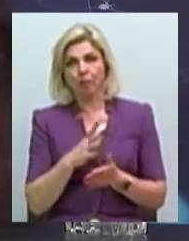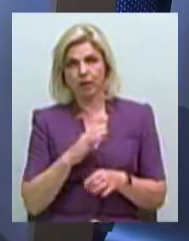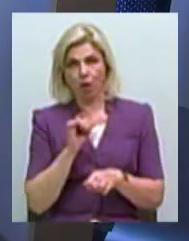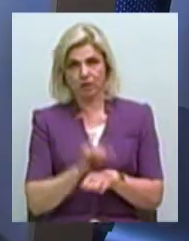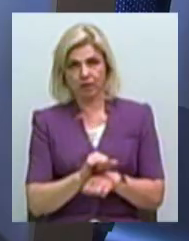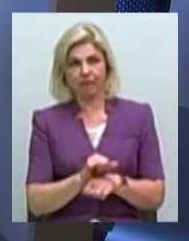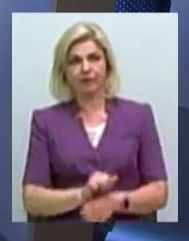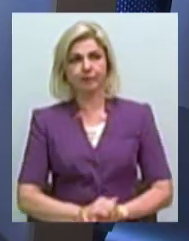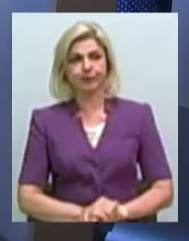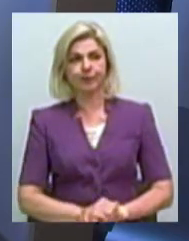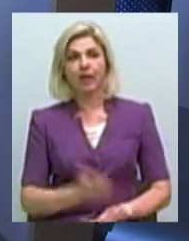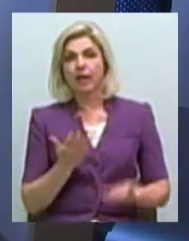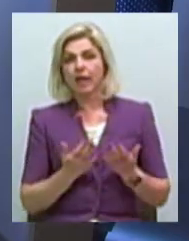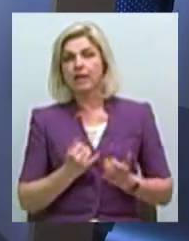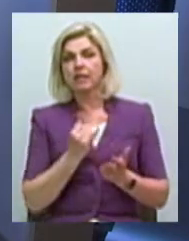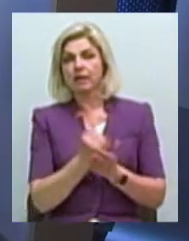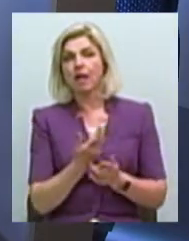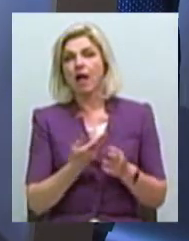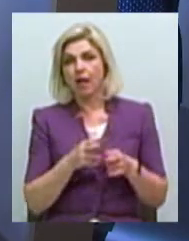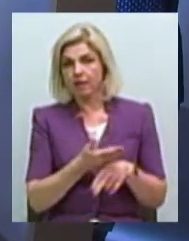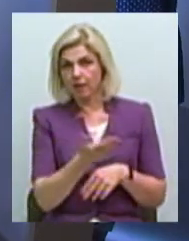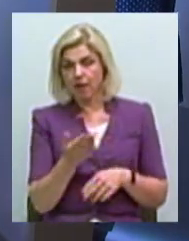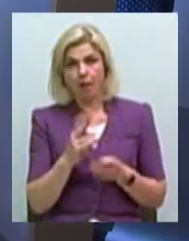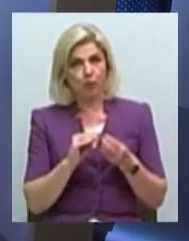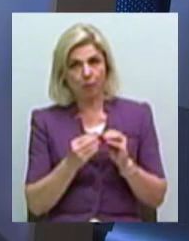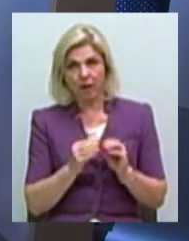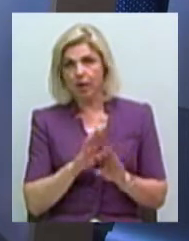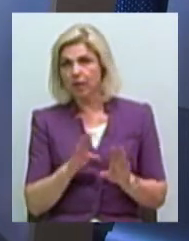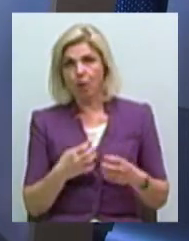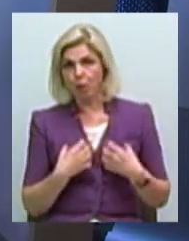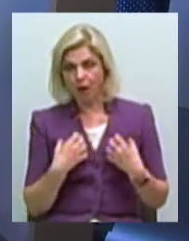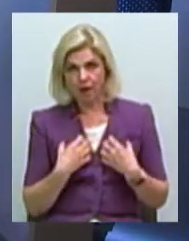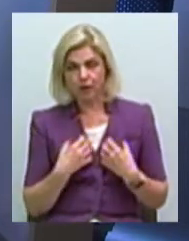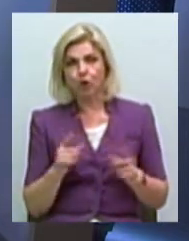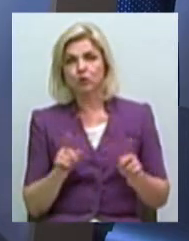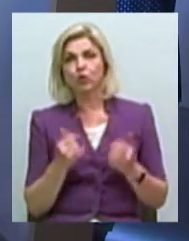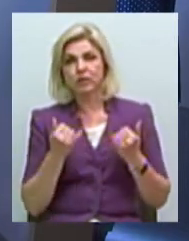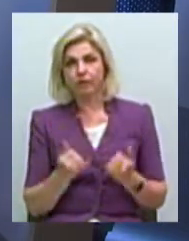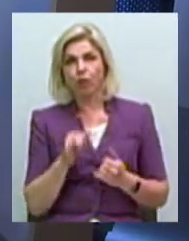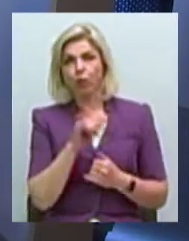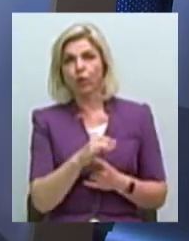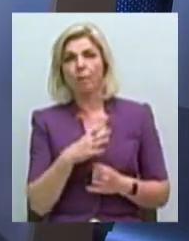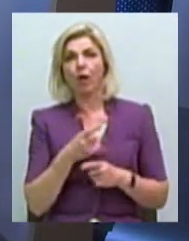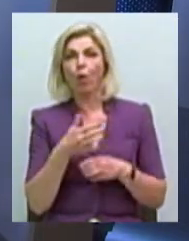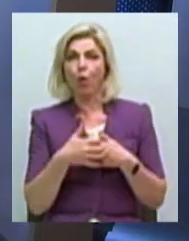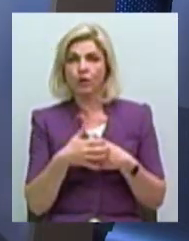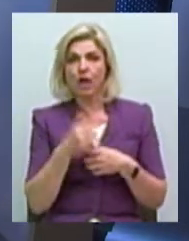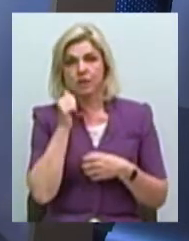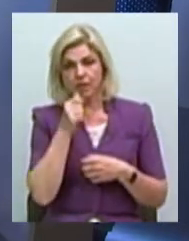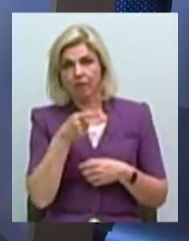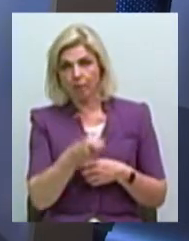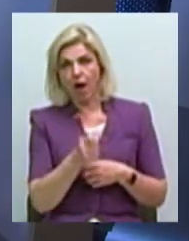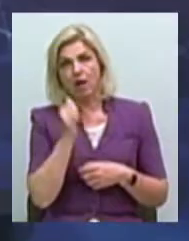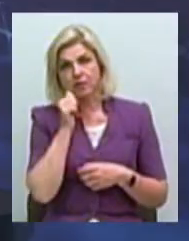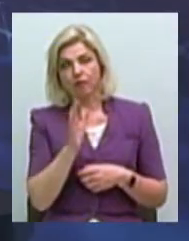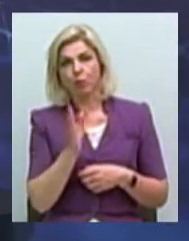остановиться. Если для них это не проблема, если их это не пугает, то, что сегодня у него был кот, и он выстрелил в кота, завтра это будет их